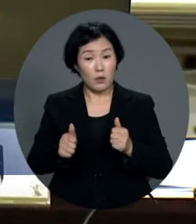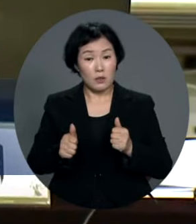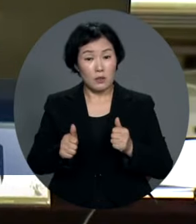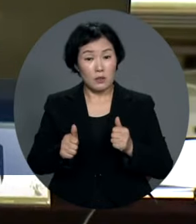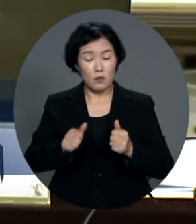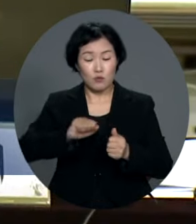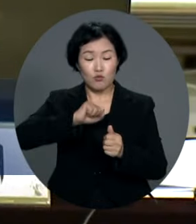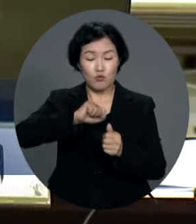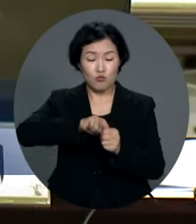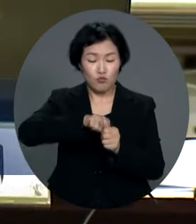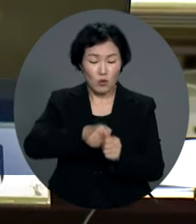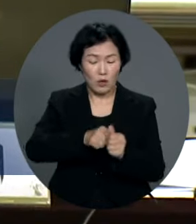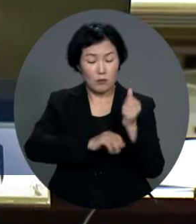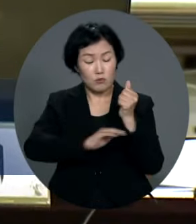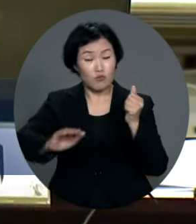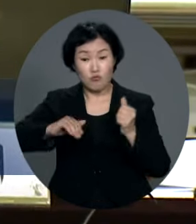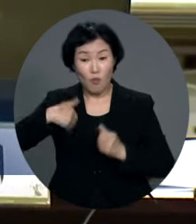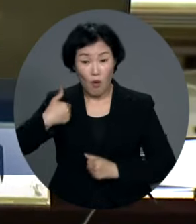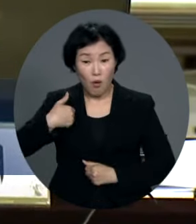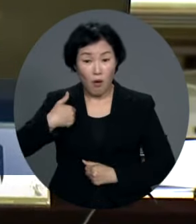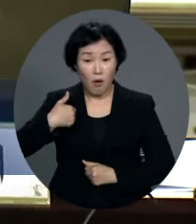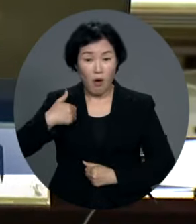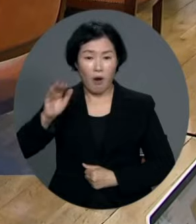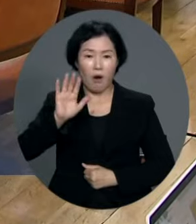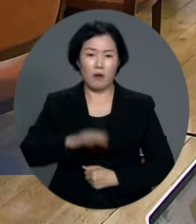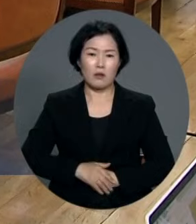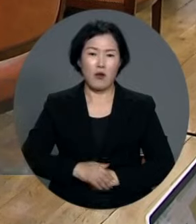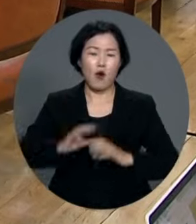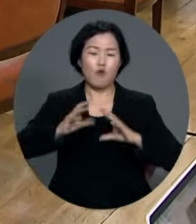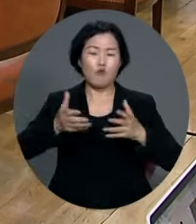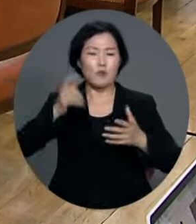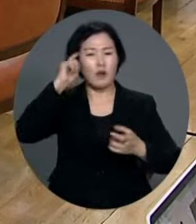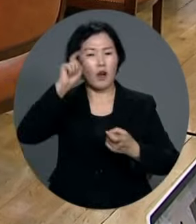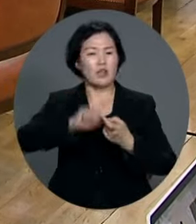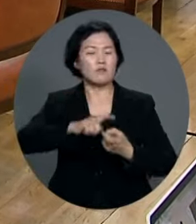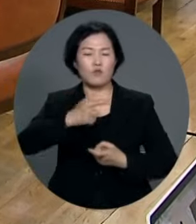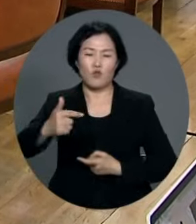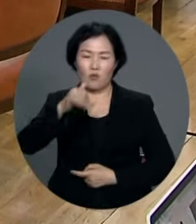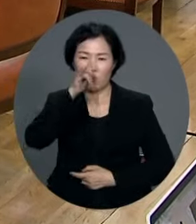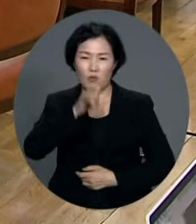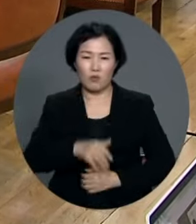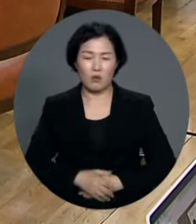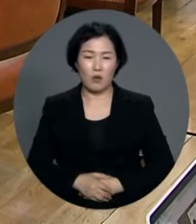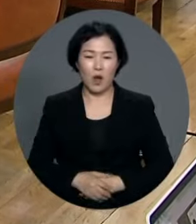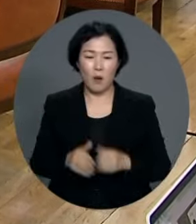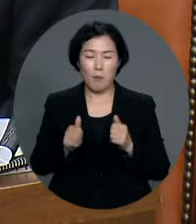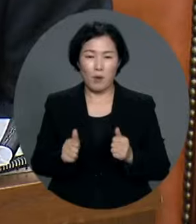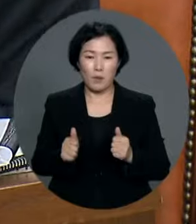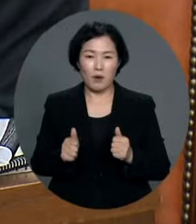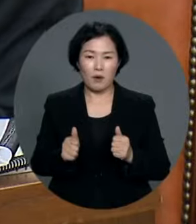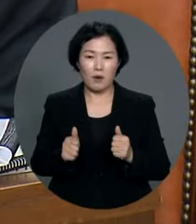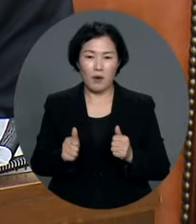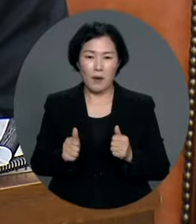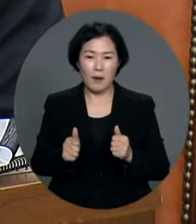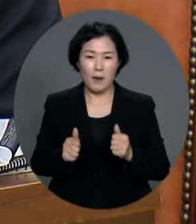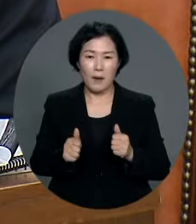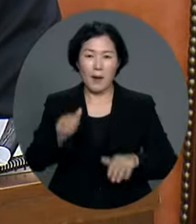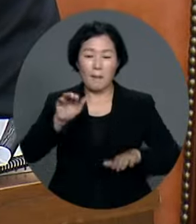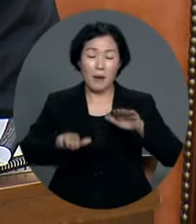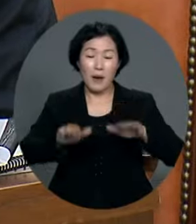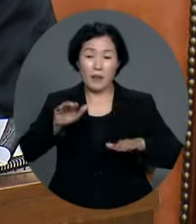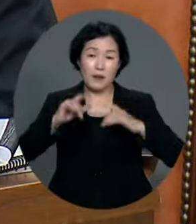판결하겠습니까? 국민적 공분이 있고 관심사안이기 때문에 했겠죠. 법원 측은 법관 판단을 존중한다면서도 1심